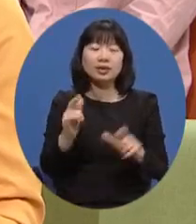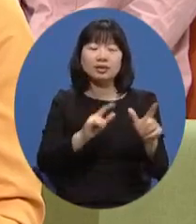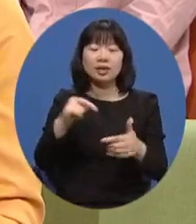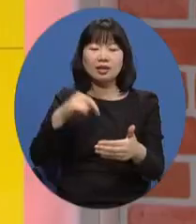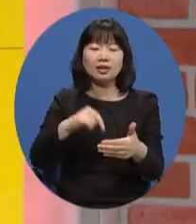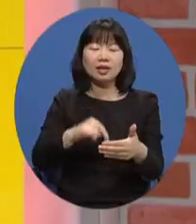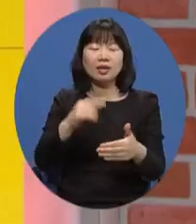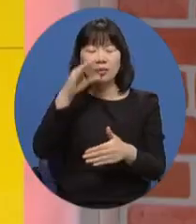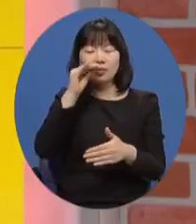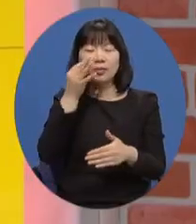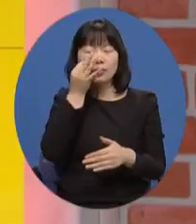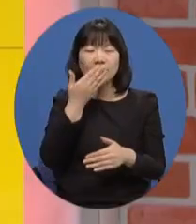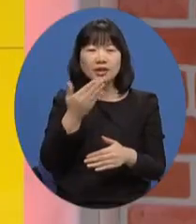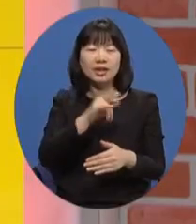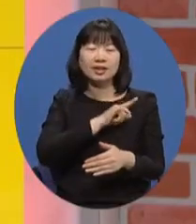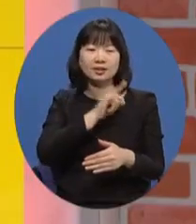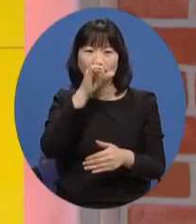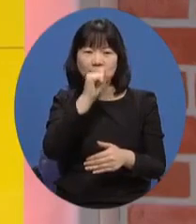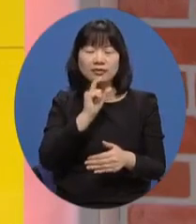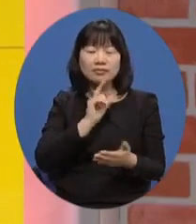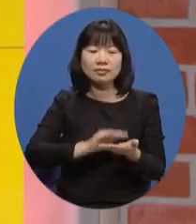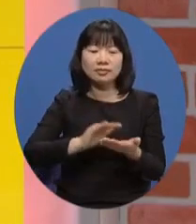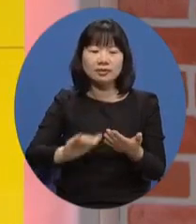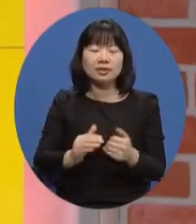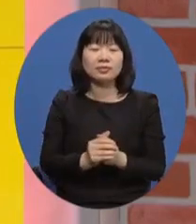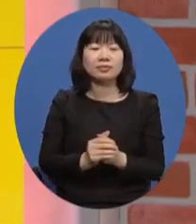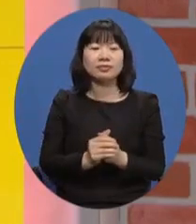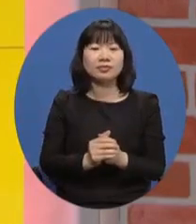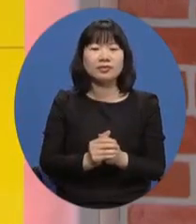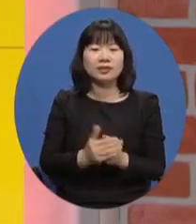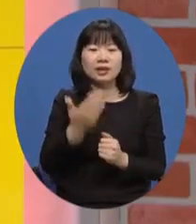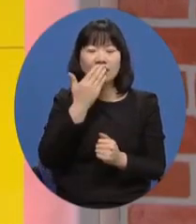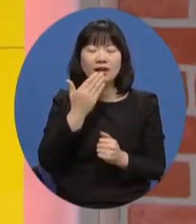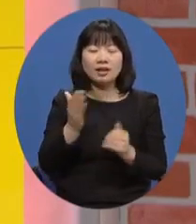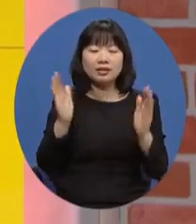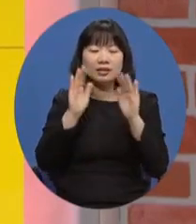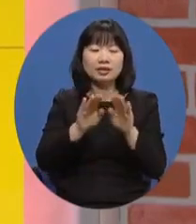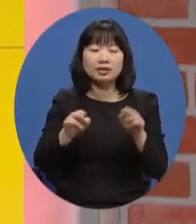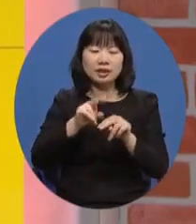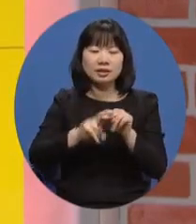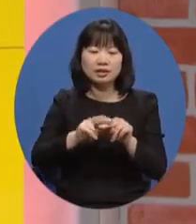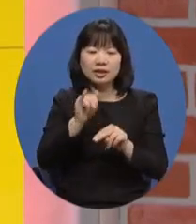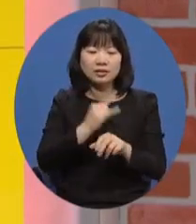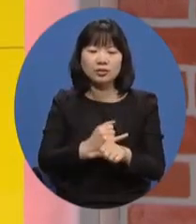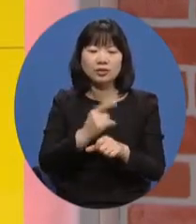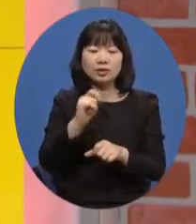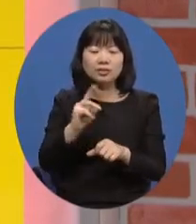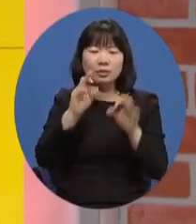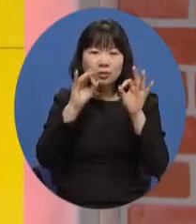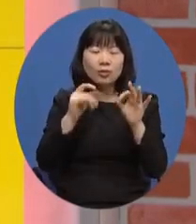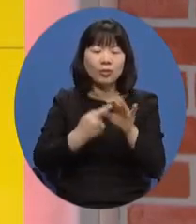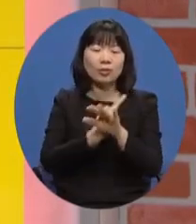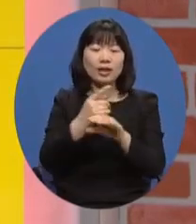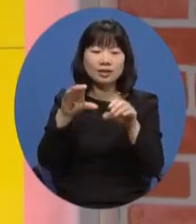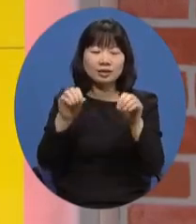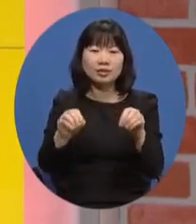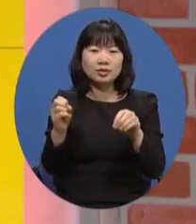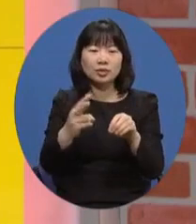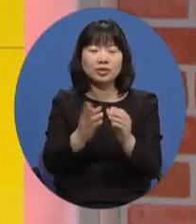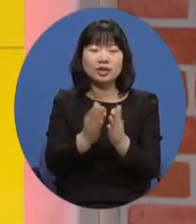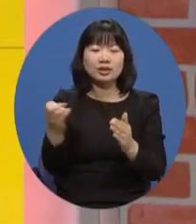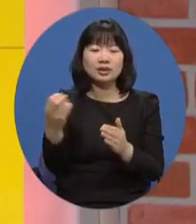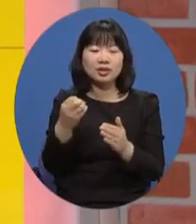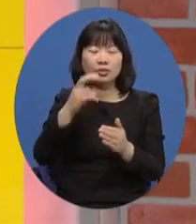생활 속에서 모범을 보이시는 게 가장 좋습니다. 가능하면 책상에 앉아 있고, TV를 가능하면 꼭볼거 이외에는 끄고, 책을